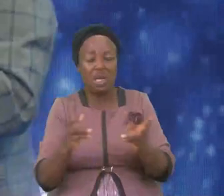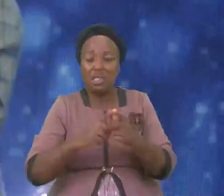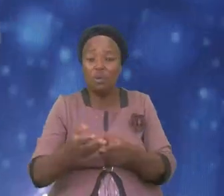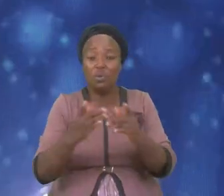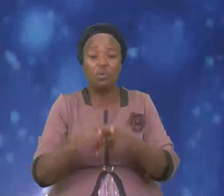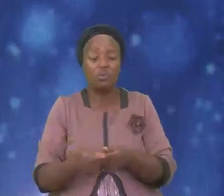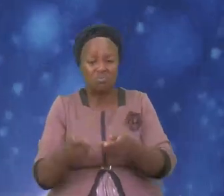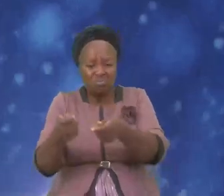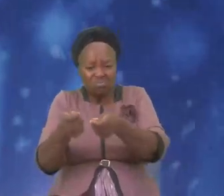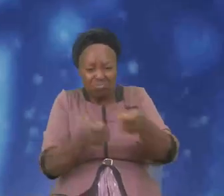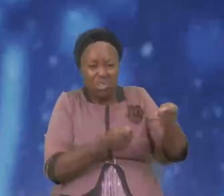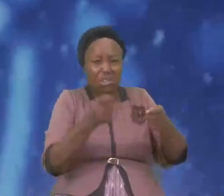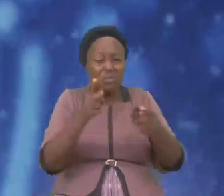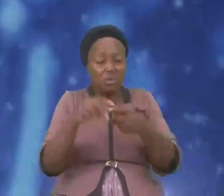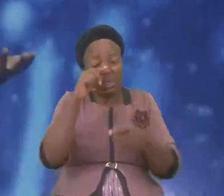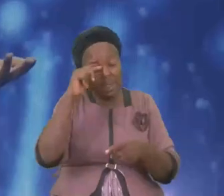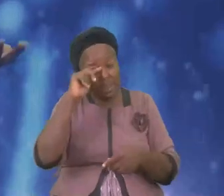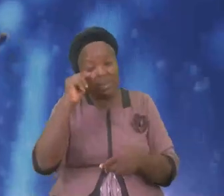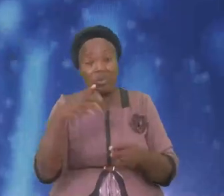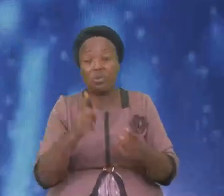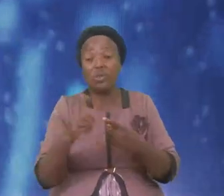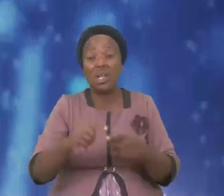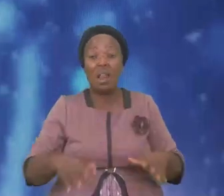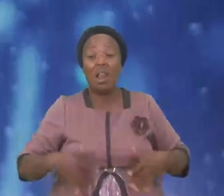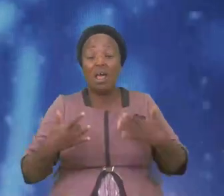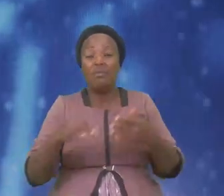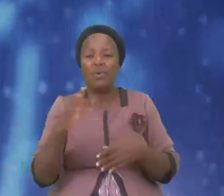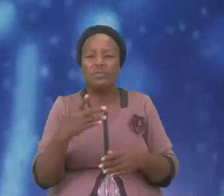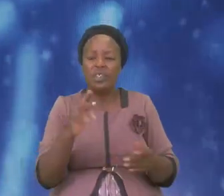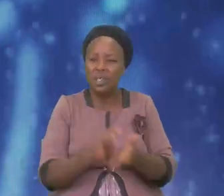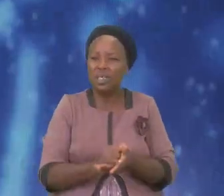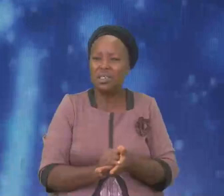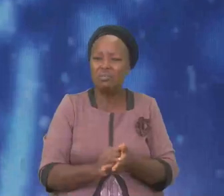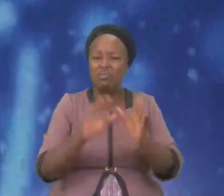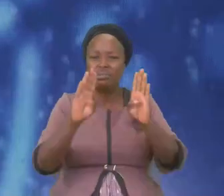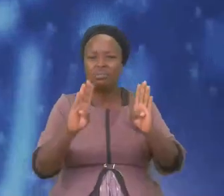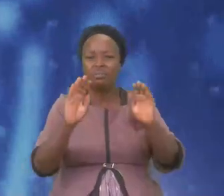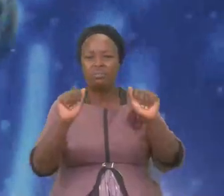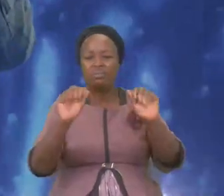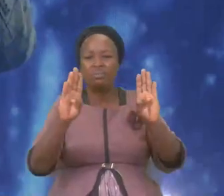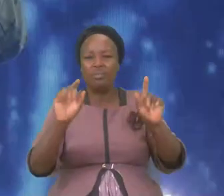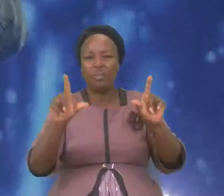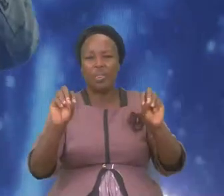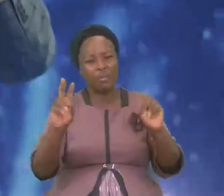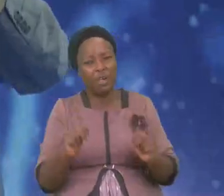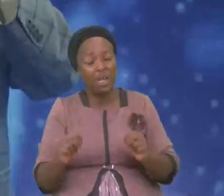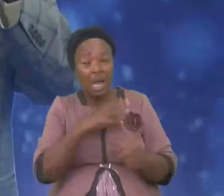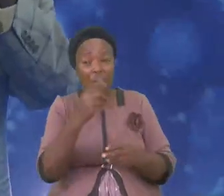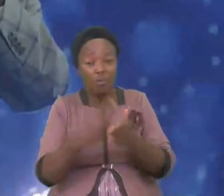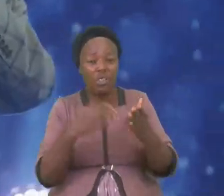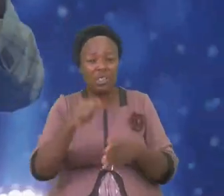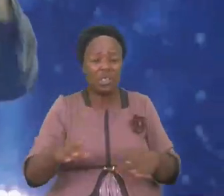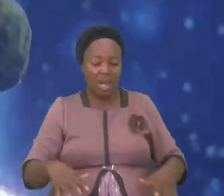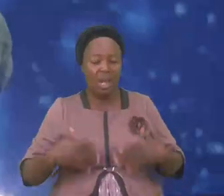par des attractions et t'attirer au style de vie de Babylone. Quel est le style de vie de Babylone? Et quel est le